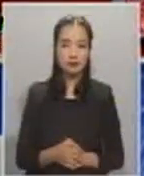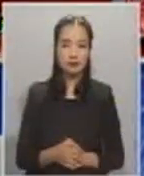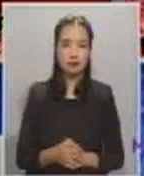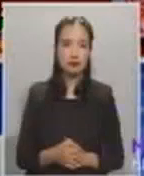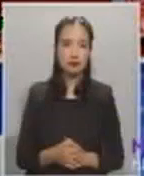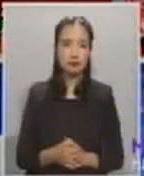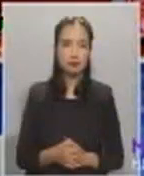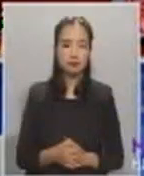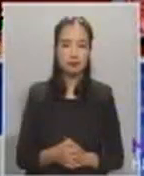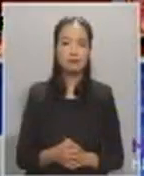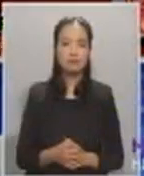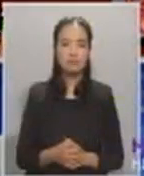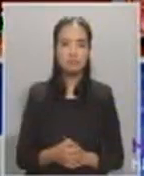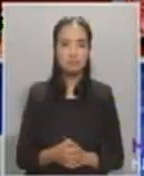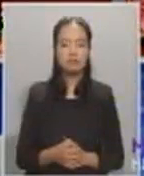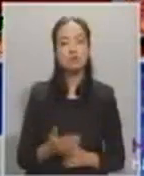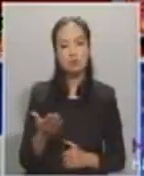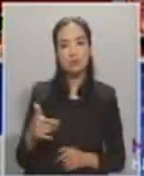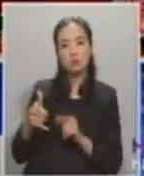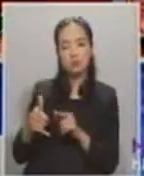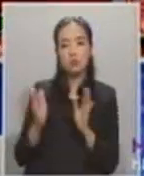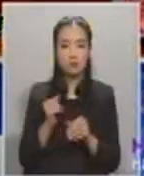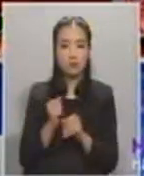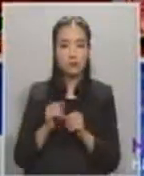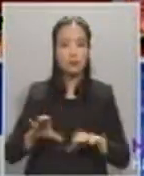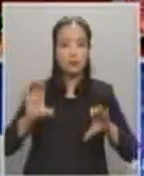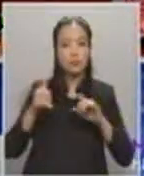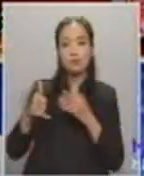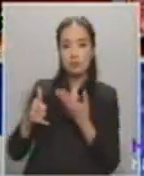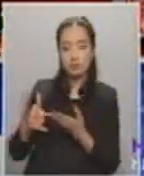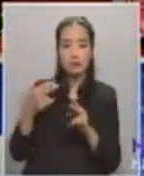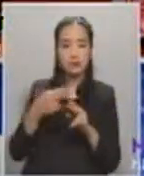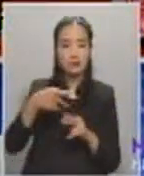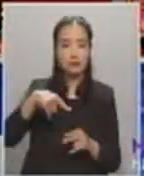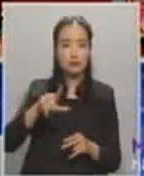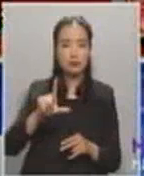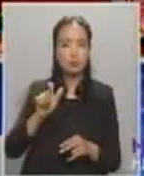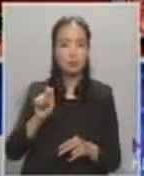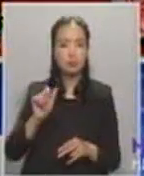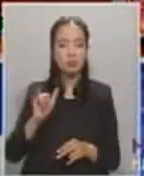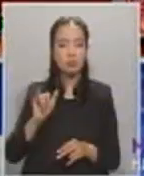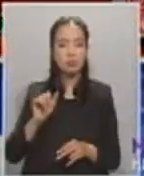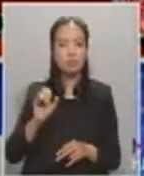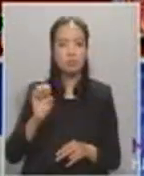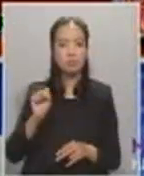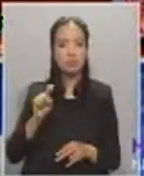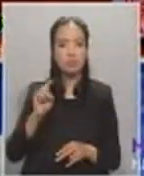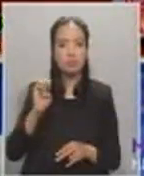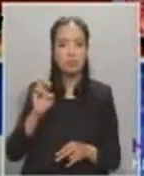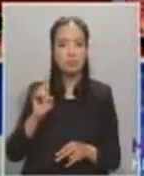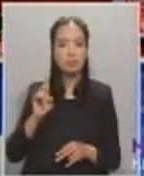แวะผ่านที่จะเปลี่ยนเครื่องนะฮะเราก็เลยขอให้ข้าราชการเนี่ยคุณพลอยสิริสงแก้วเป็นเลขาธิการโทรที่เทล